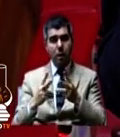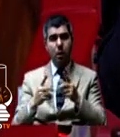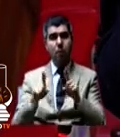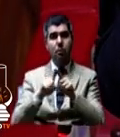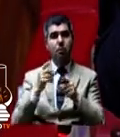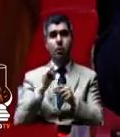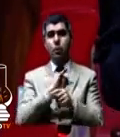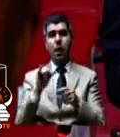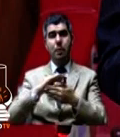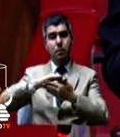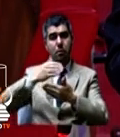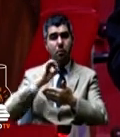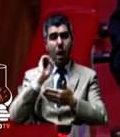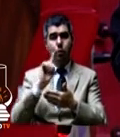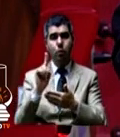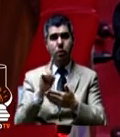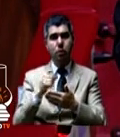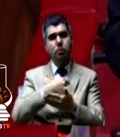غاديش يستافد.